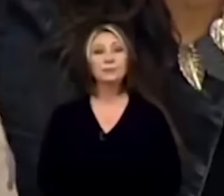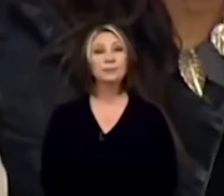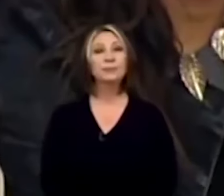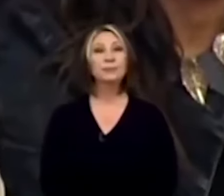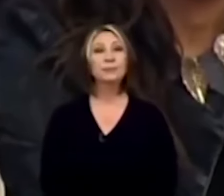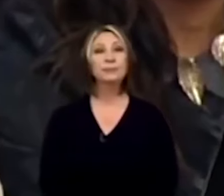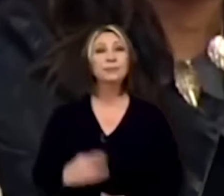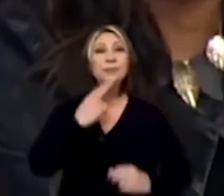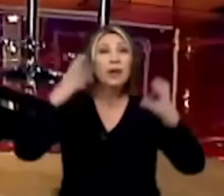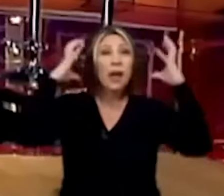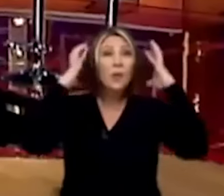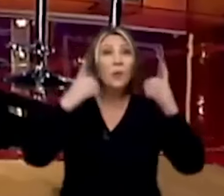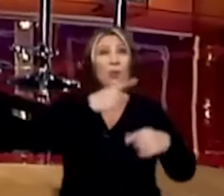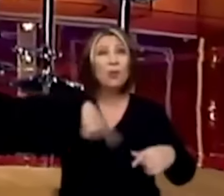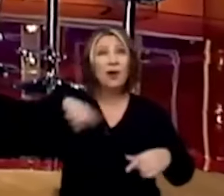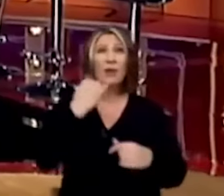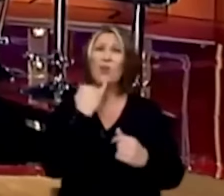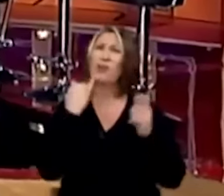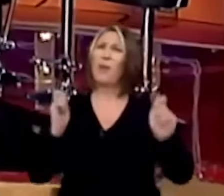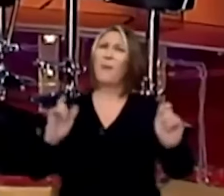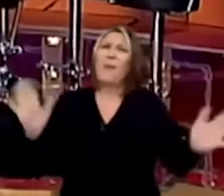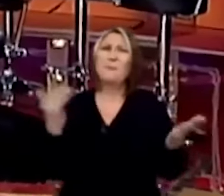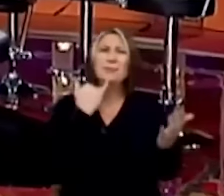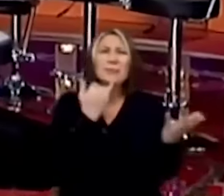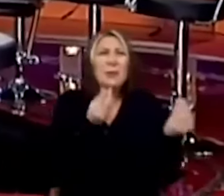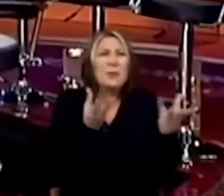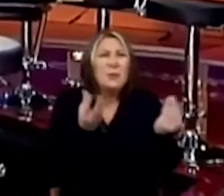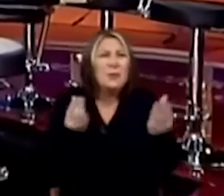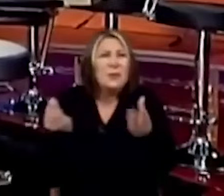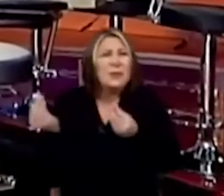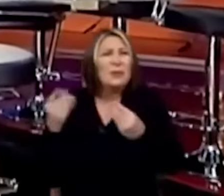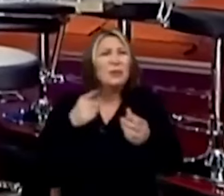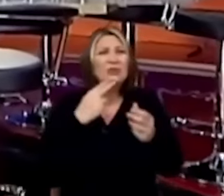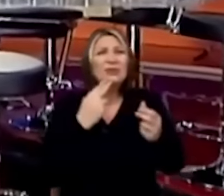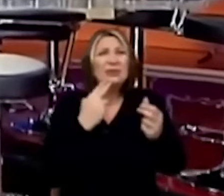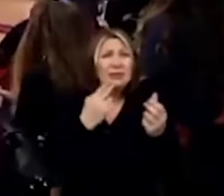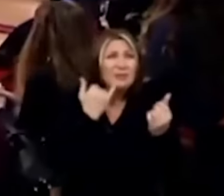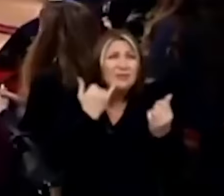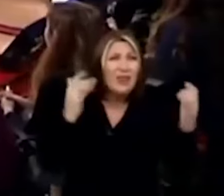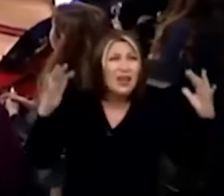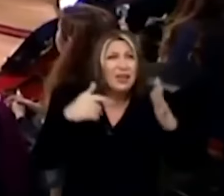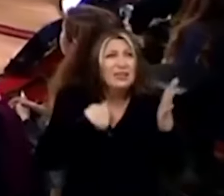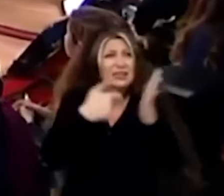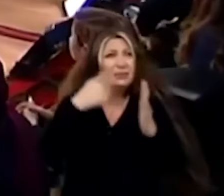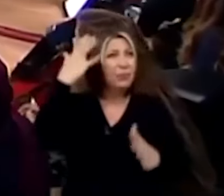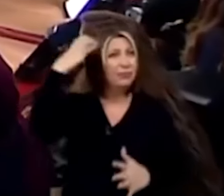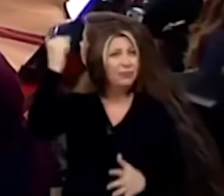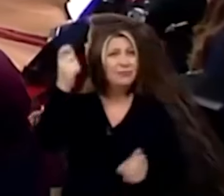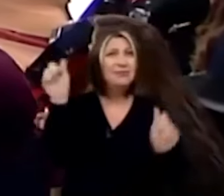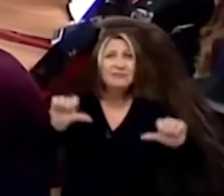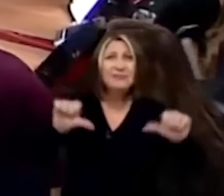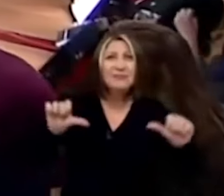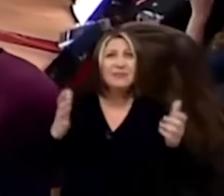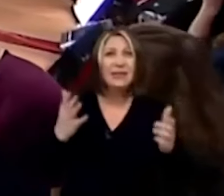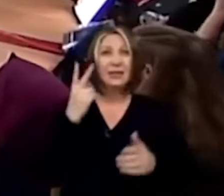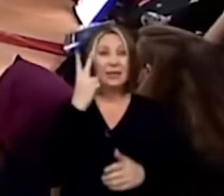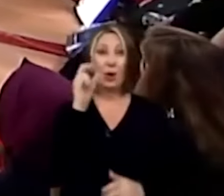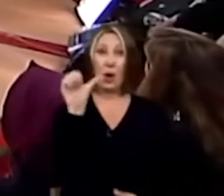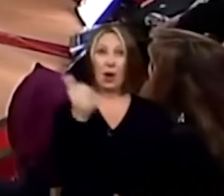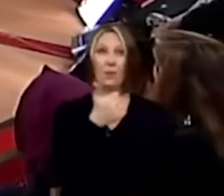Reyhan! Bu kadar konukla yapamam. Bu kadar konukla yapamam. Bu kadar kişi oturacak. Ben bunların isimlerini bile aklımda tutamam. Şimdi